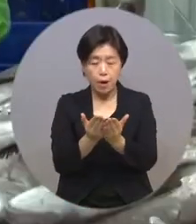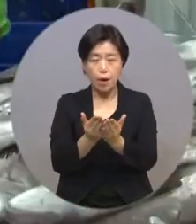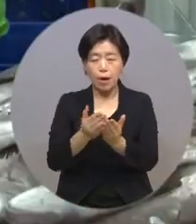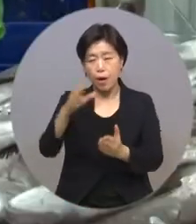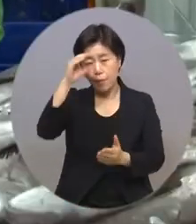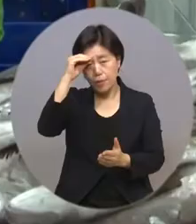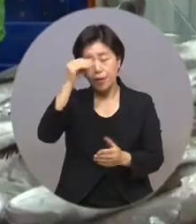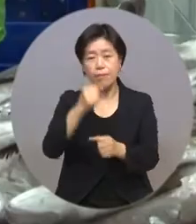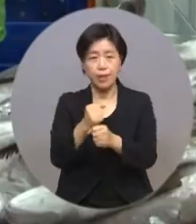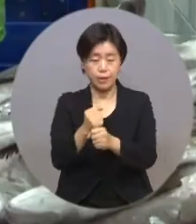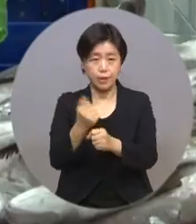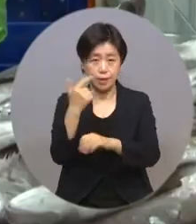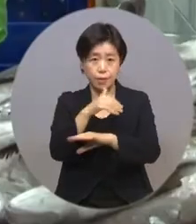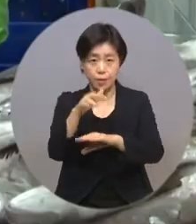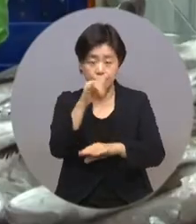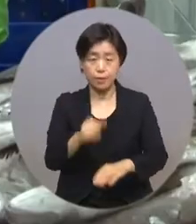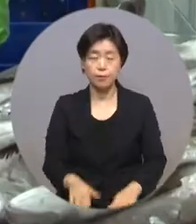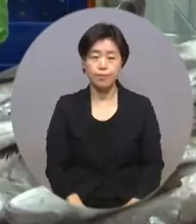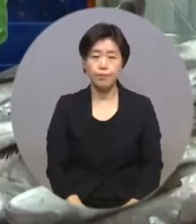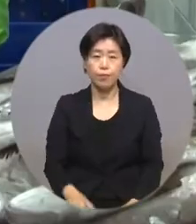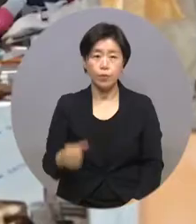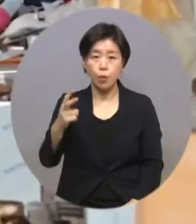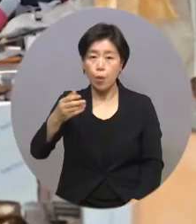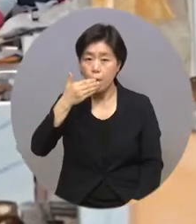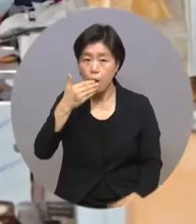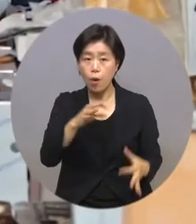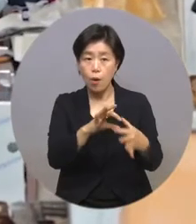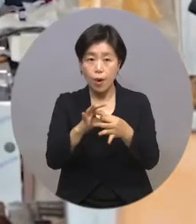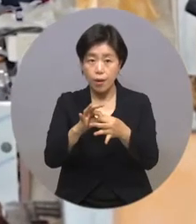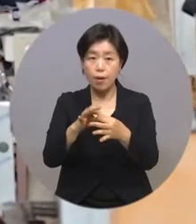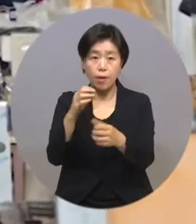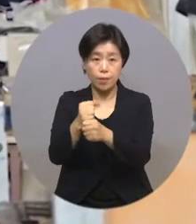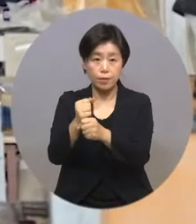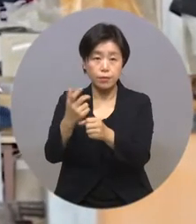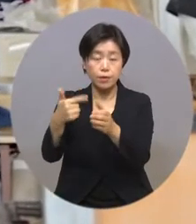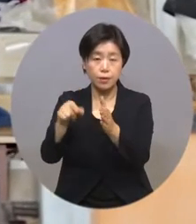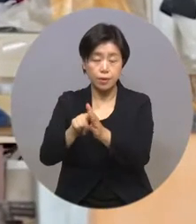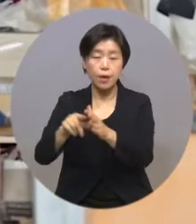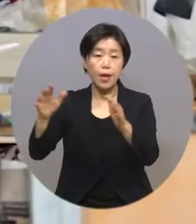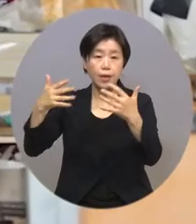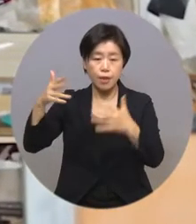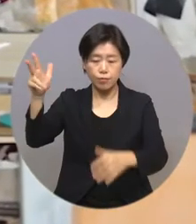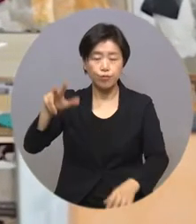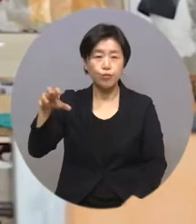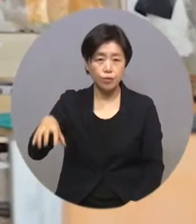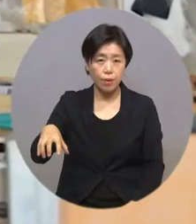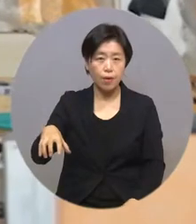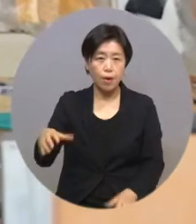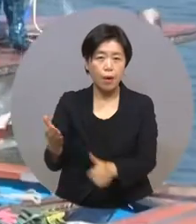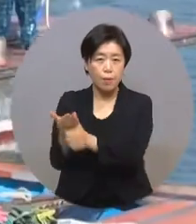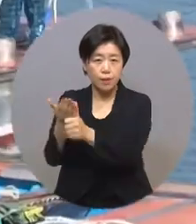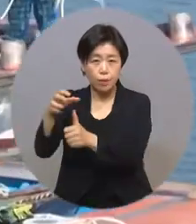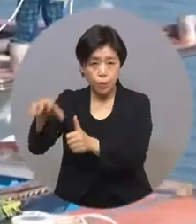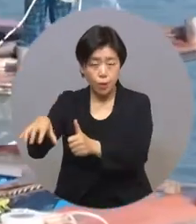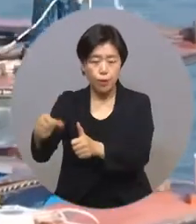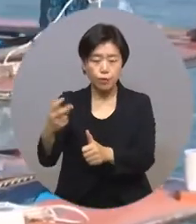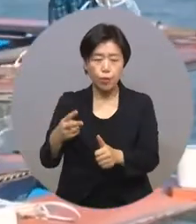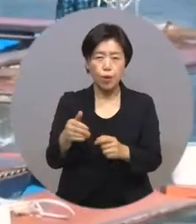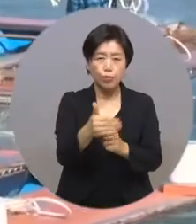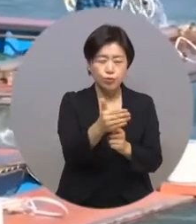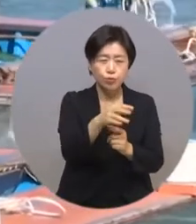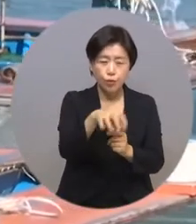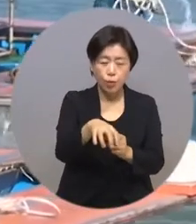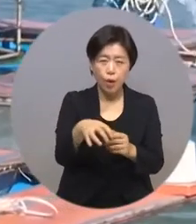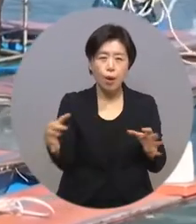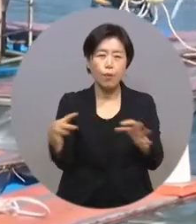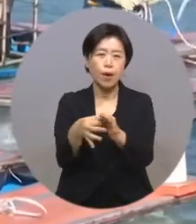수산업을 지속가능한 먹거리 산업으로 연계하기 위해 해상풍력발전단지별 가능한 어구어업과 풍력단지 내 양식장